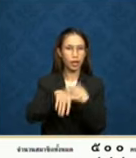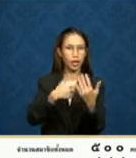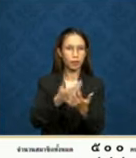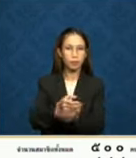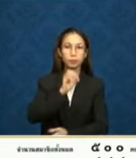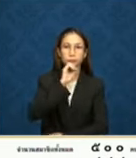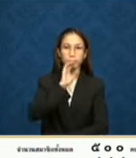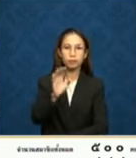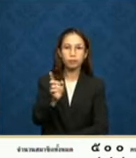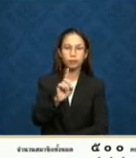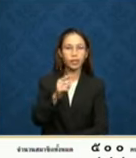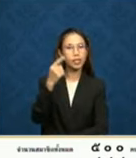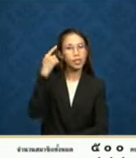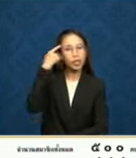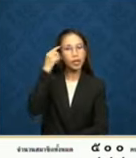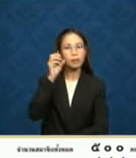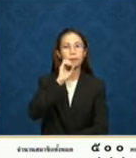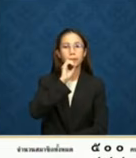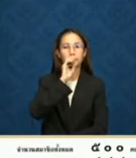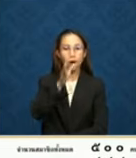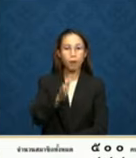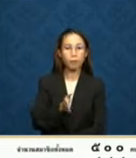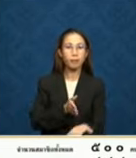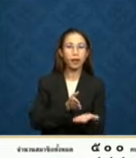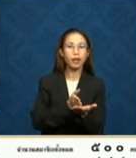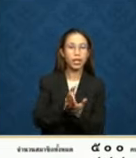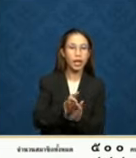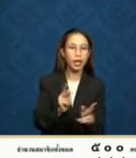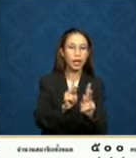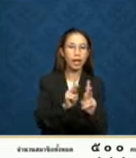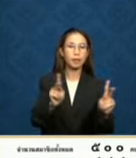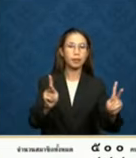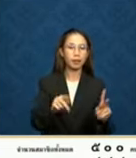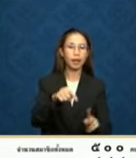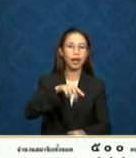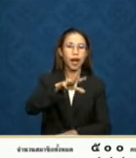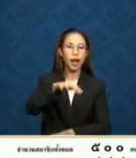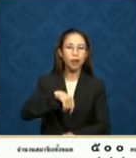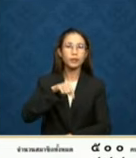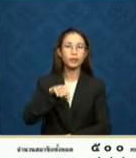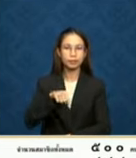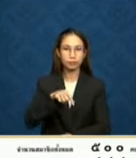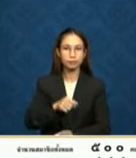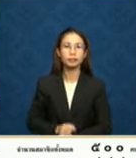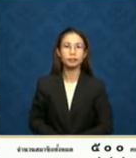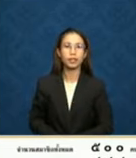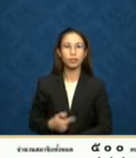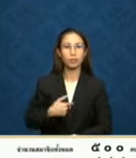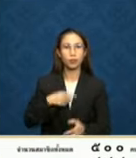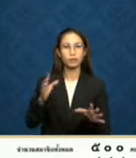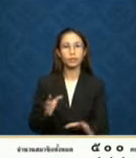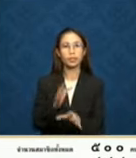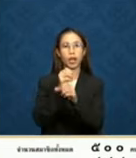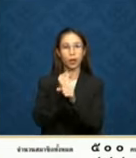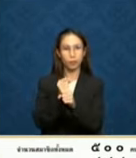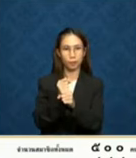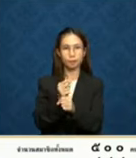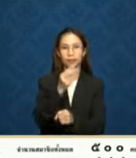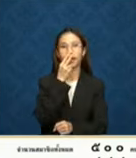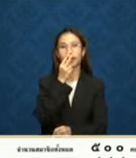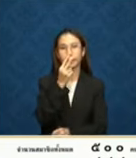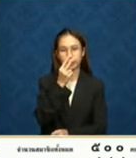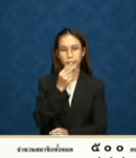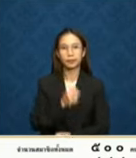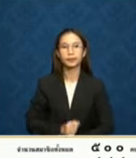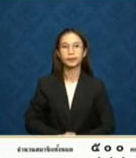านครับก็อ้างวาเป็แนวทางมาจากคณะกรมการชุดนี้นละครับผมสรุปใหเหนภาพคามสยดสยองคร